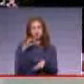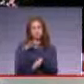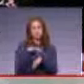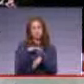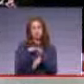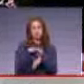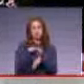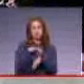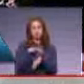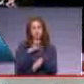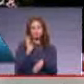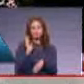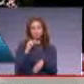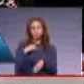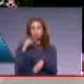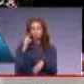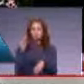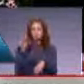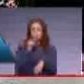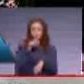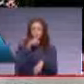اي حد عيان ما اقدرش،